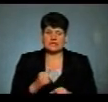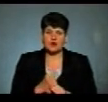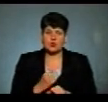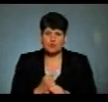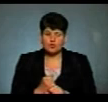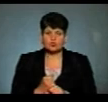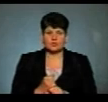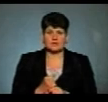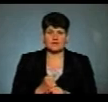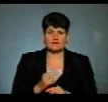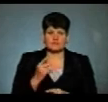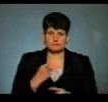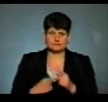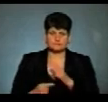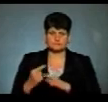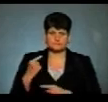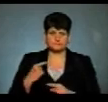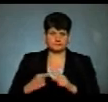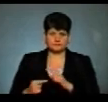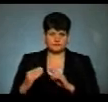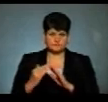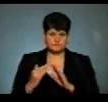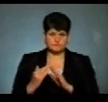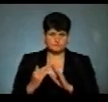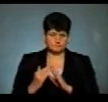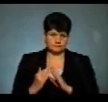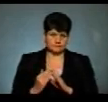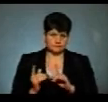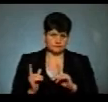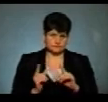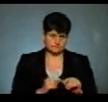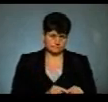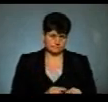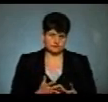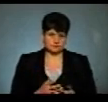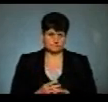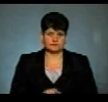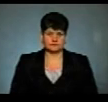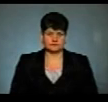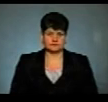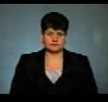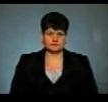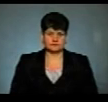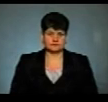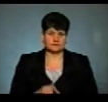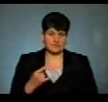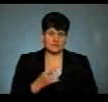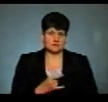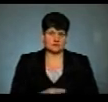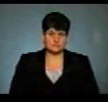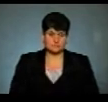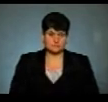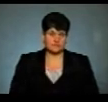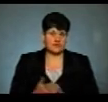і по завершенні роботи доїхати до своїх домівок на таксі,